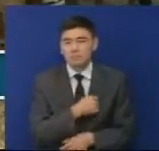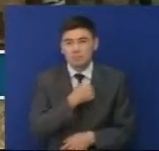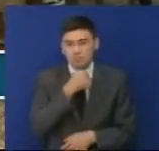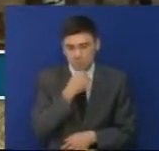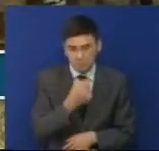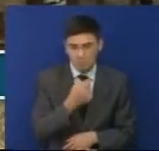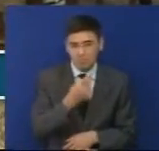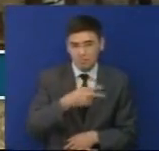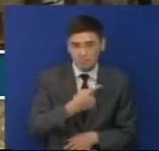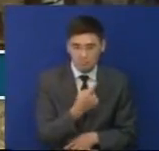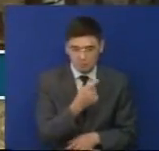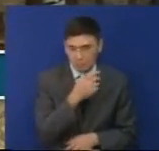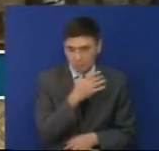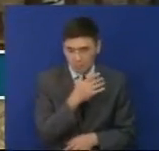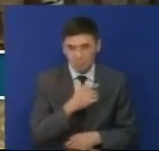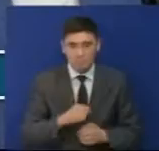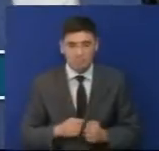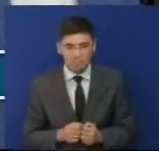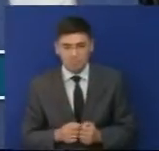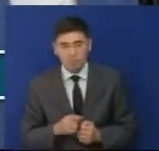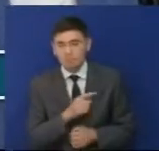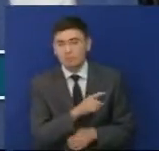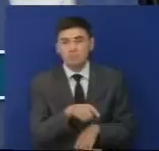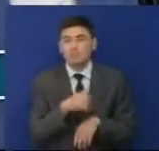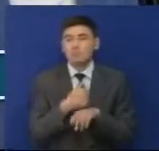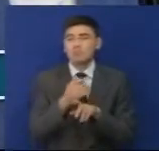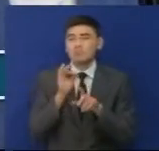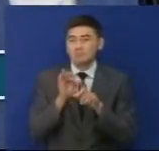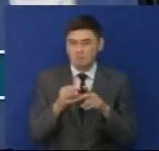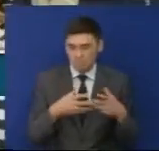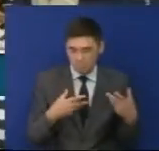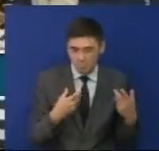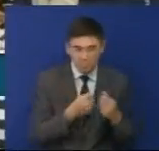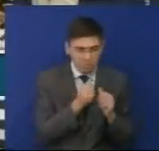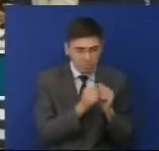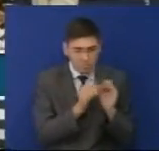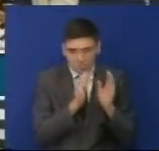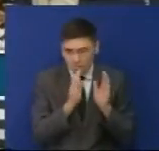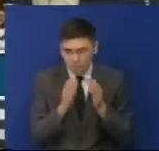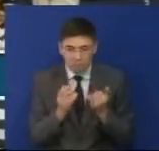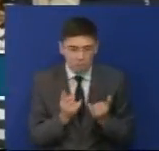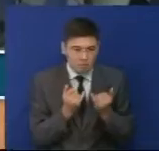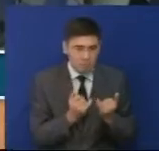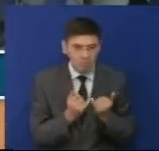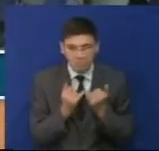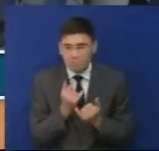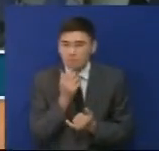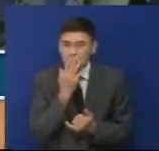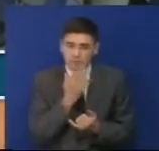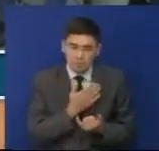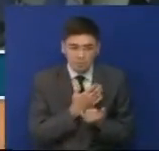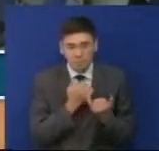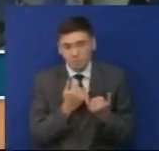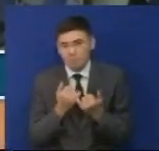болса, кенжелері 11 айда. Отбасындағы басты құндылық ол отбасы мүшелерінің бір-біріне деген сыйластығы мен сүйіспеншілігі, дейді